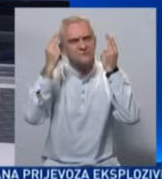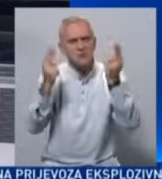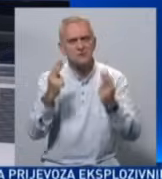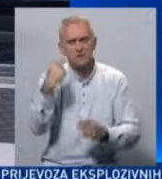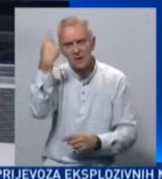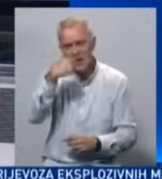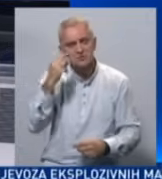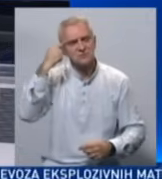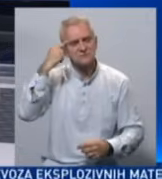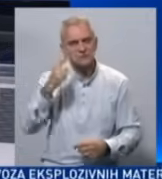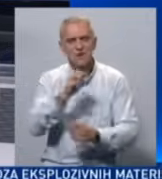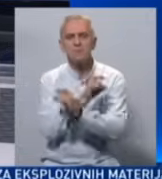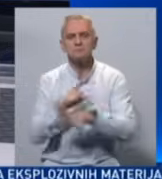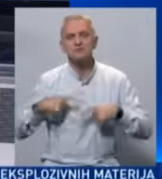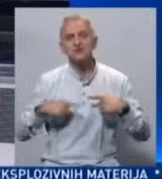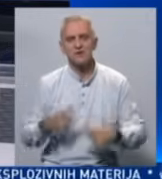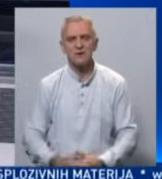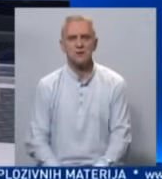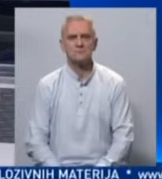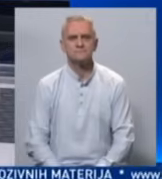ličnih sjećanja preživjelih.